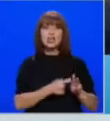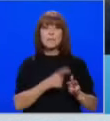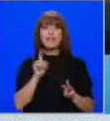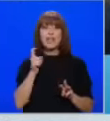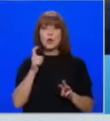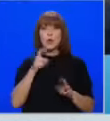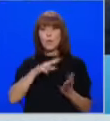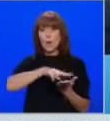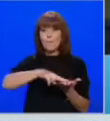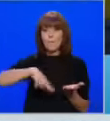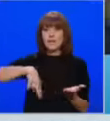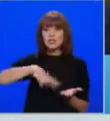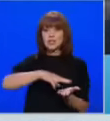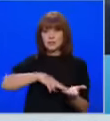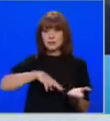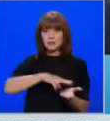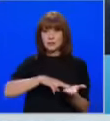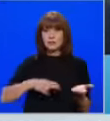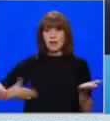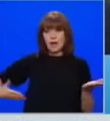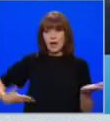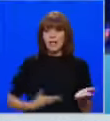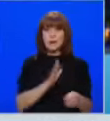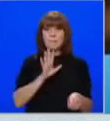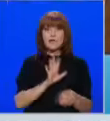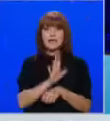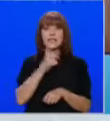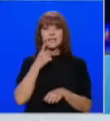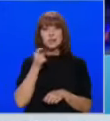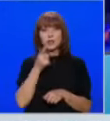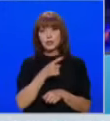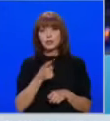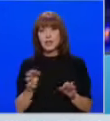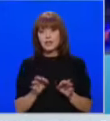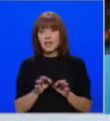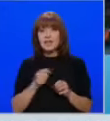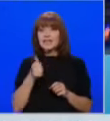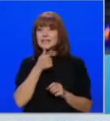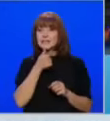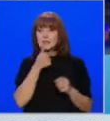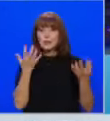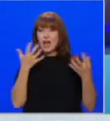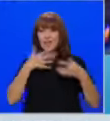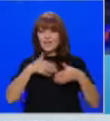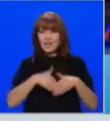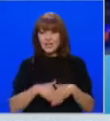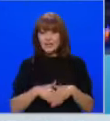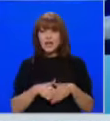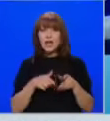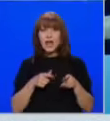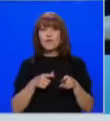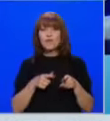където помита 15-годишния Филип. Тук трябва да споменем, че събота вечер това е едно